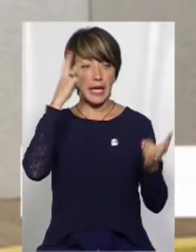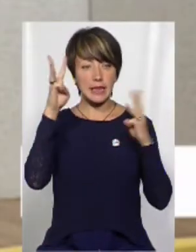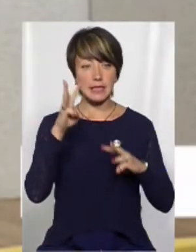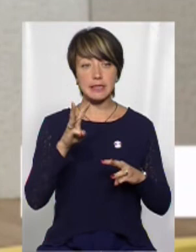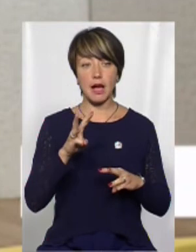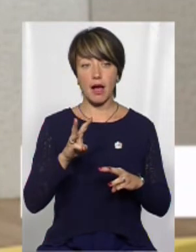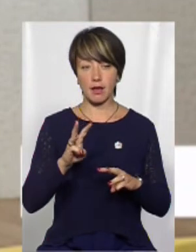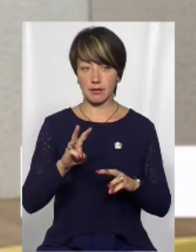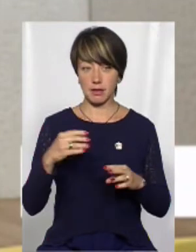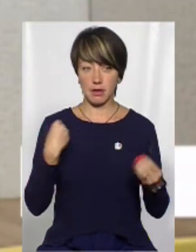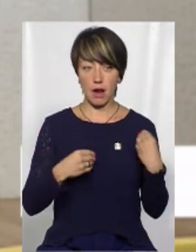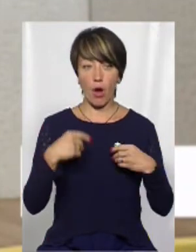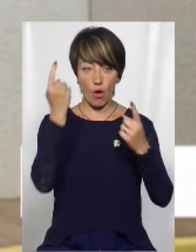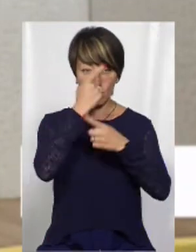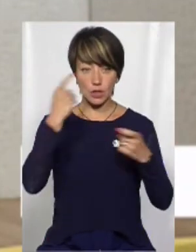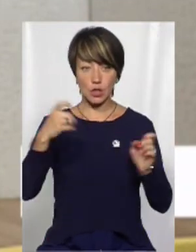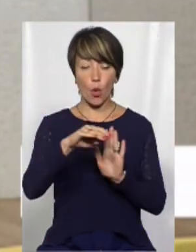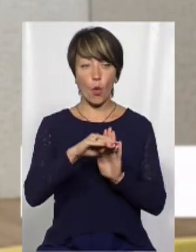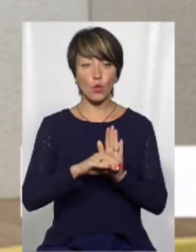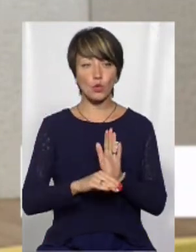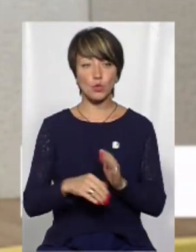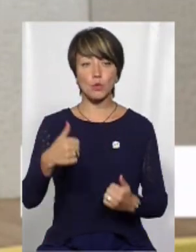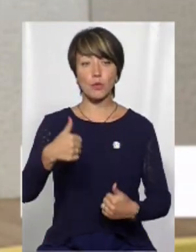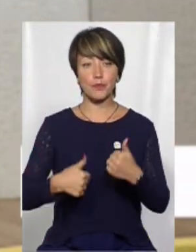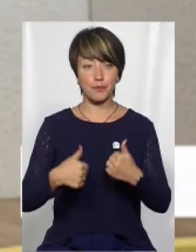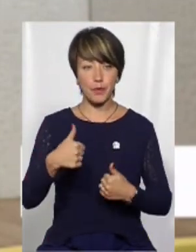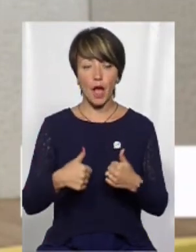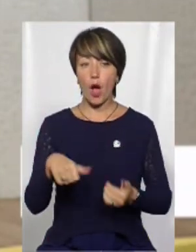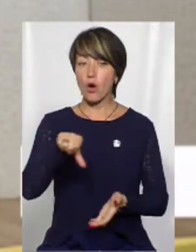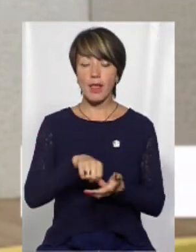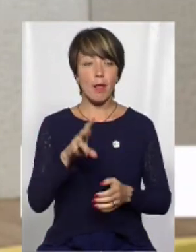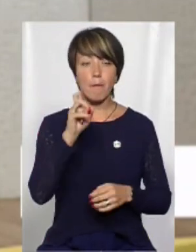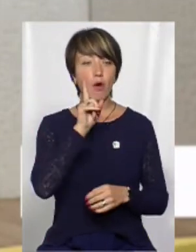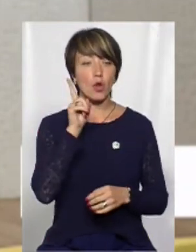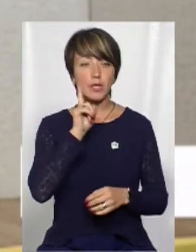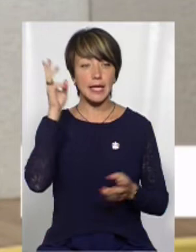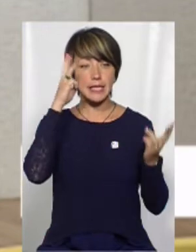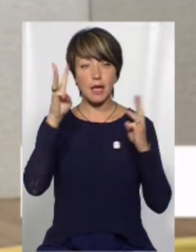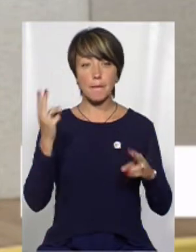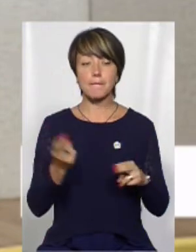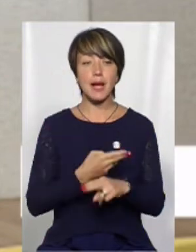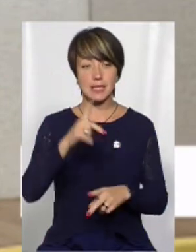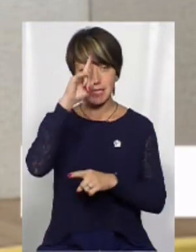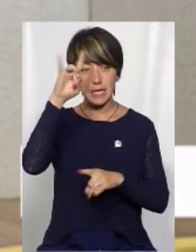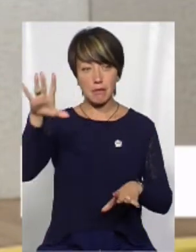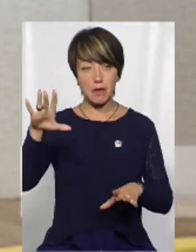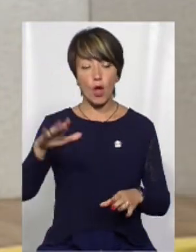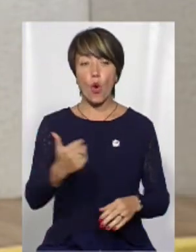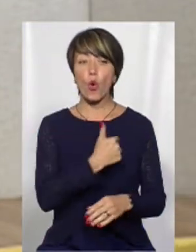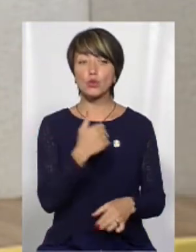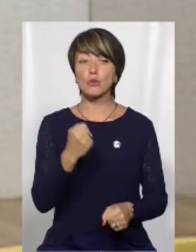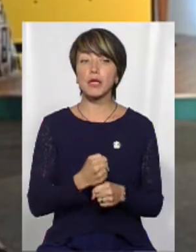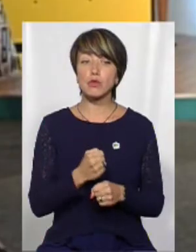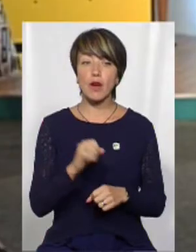Тобто ми оголосили конкурсну програму для участі навіть не молодих, скажімо так, дизайнерів без імені, які хочуть